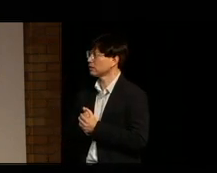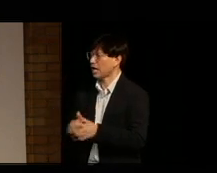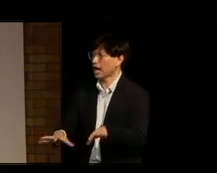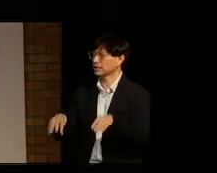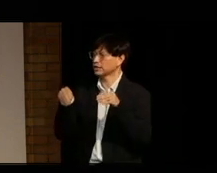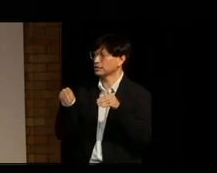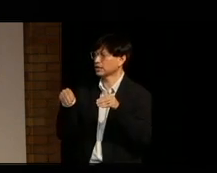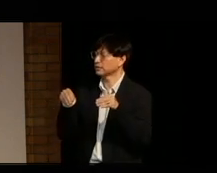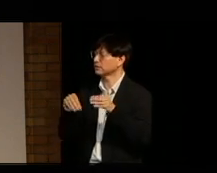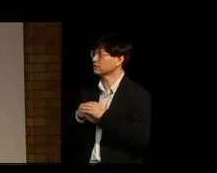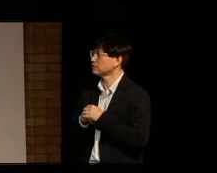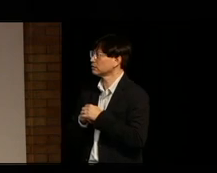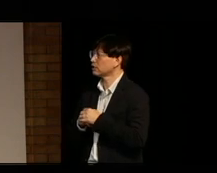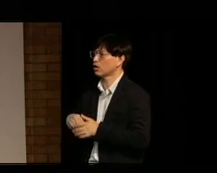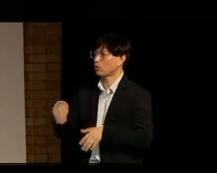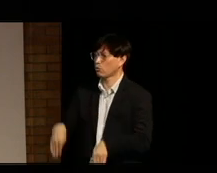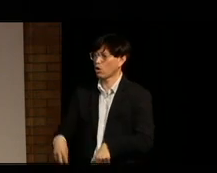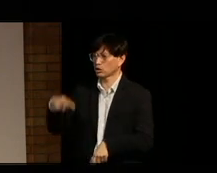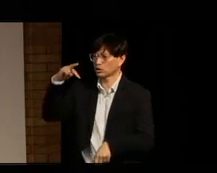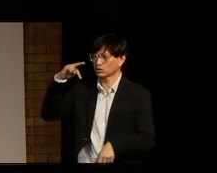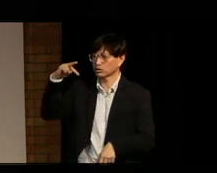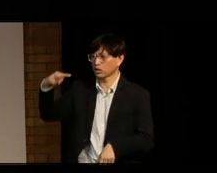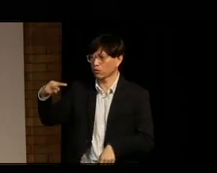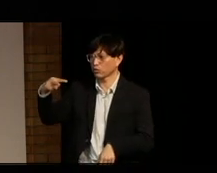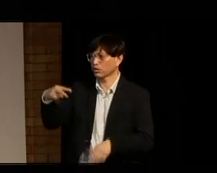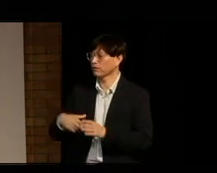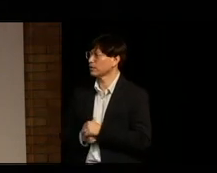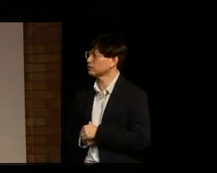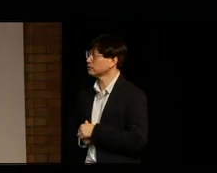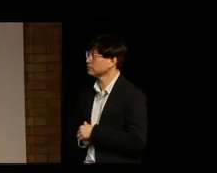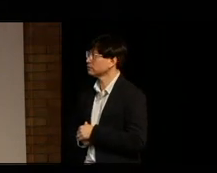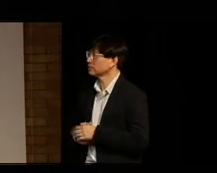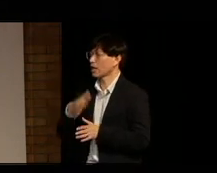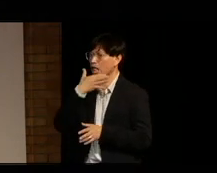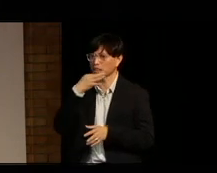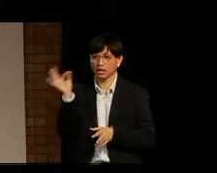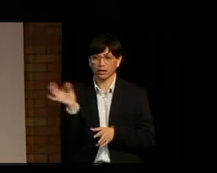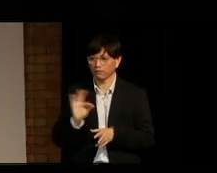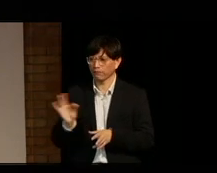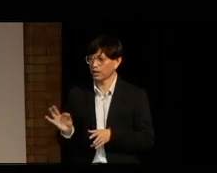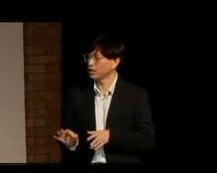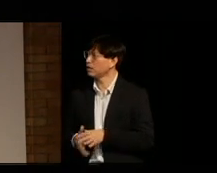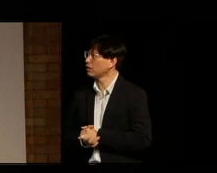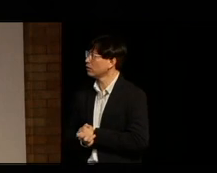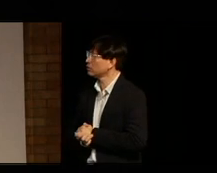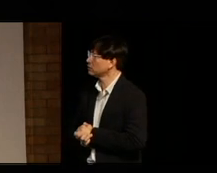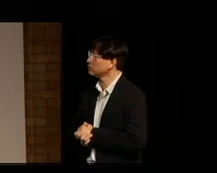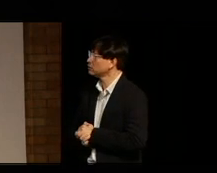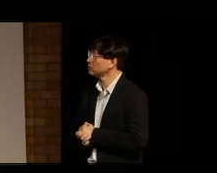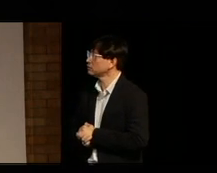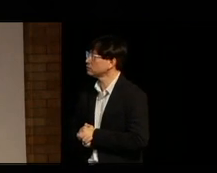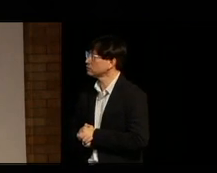parrocchie e adesso sta al secondo livello Insomma ed è bello questo perché quello che si dice poi diventa concreto Quando